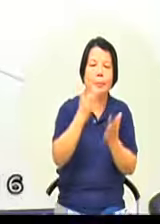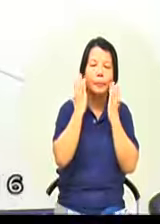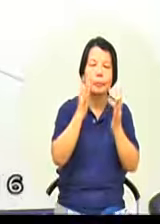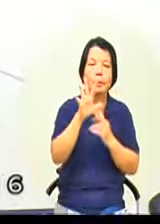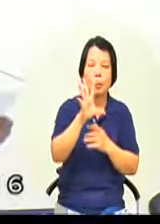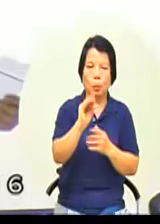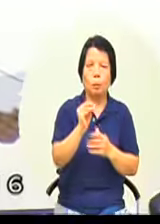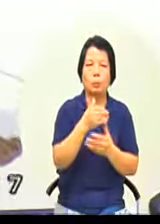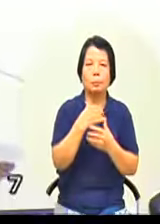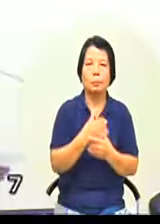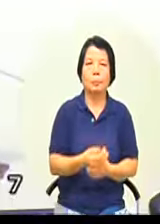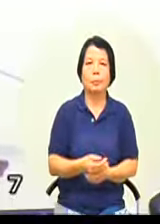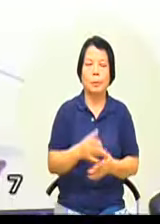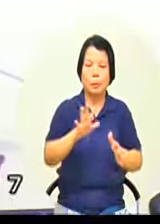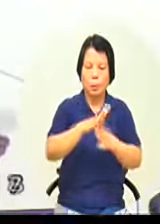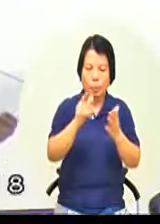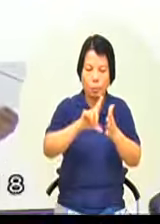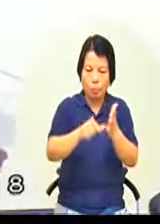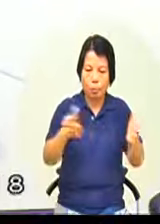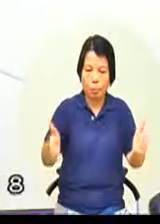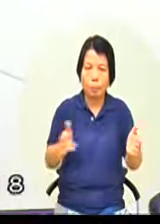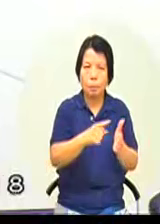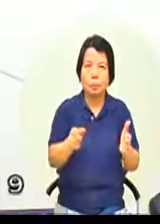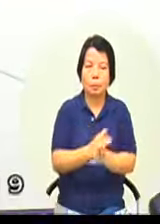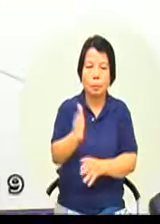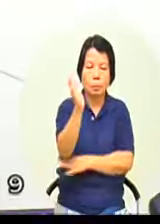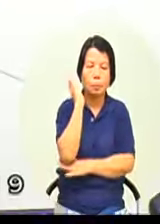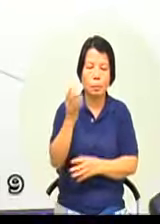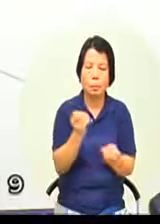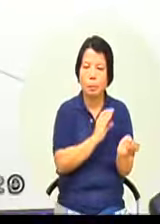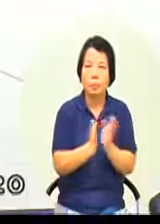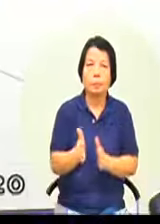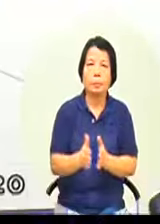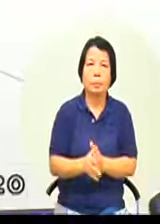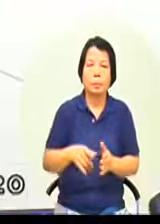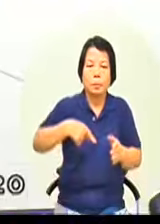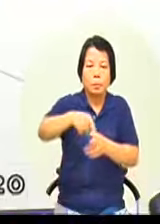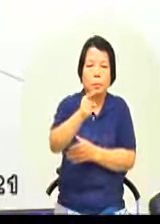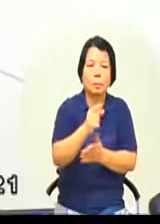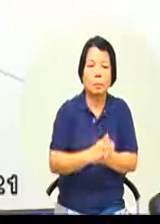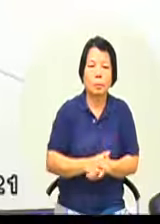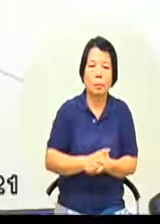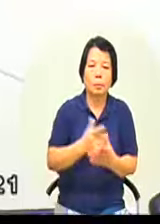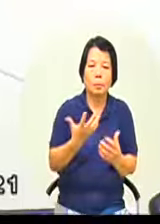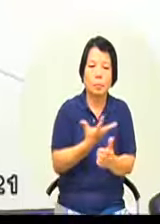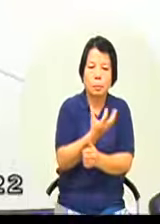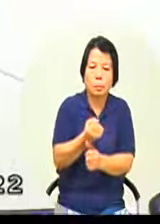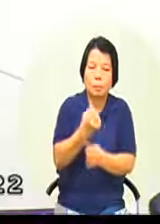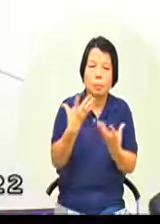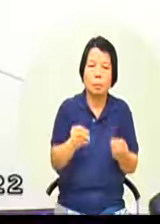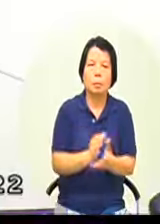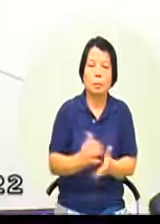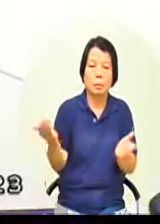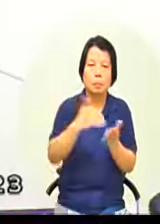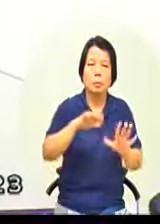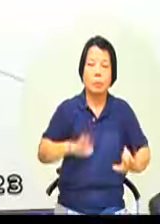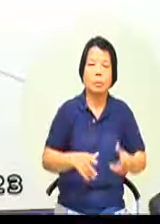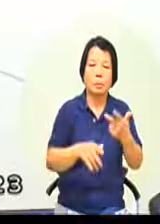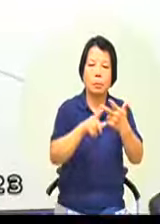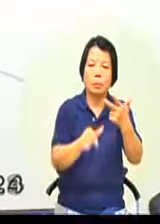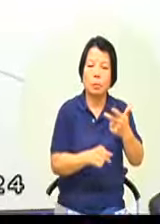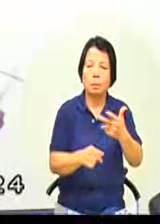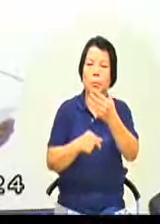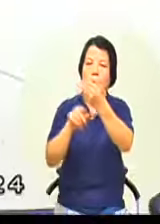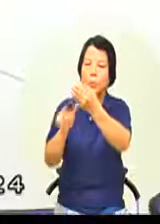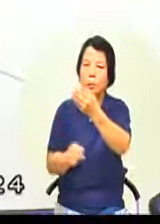那在这样的一段时间，连我们政府都没有办法去做一个调控，一直到今年的